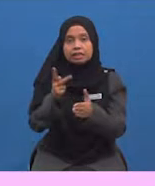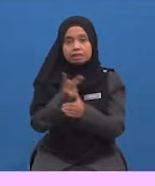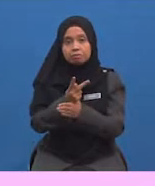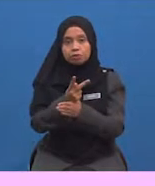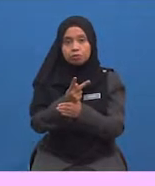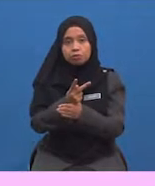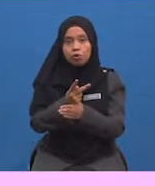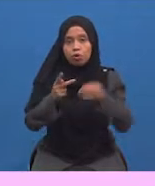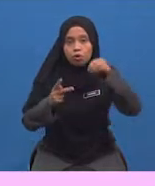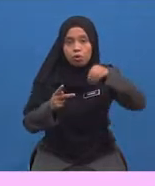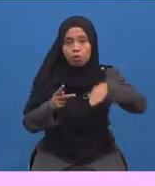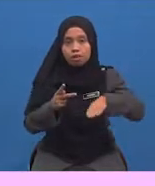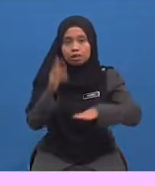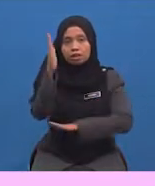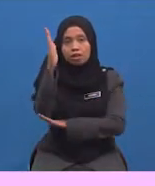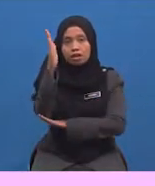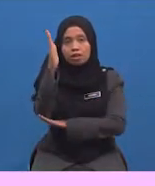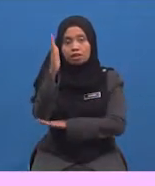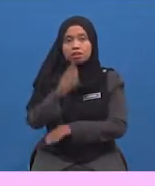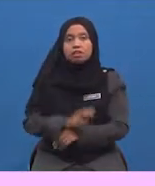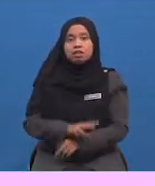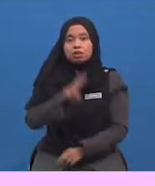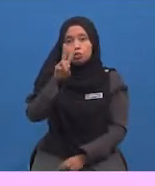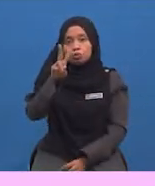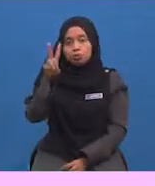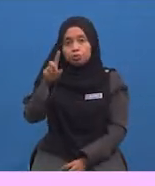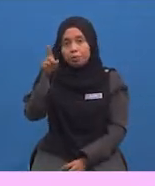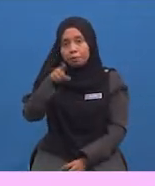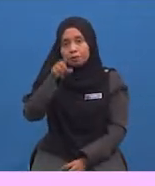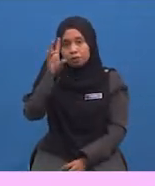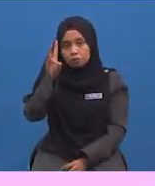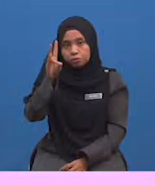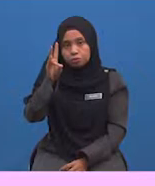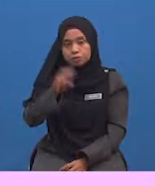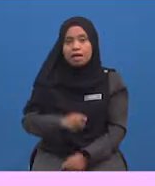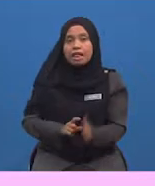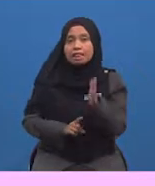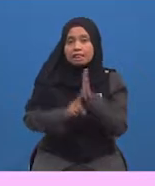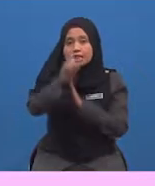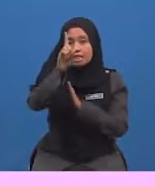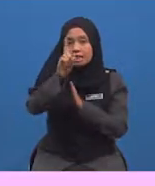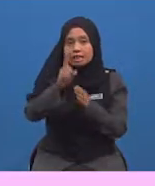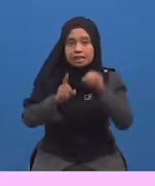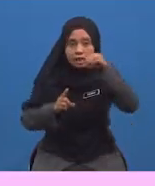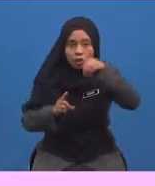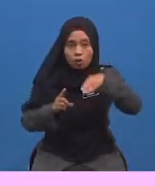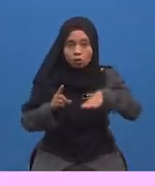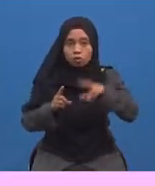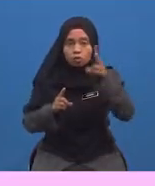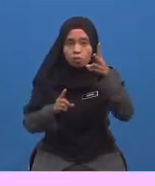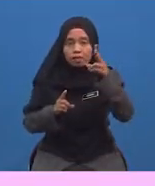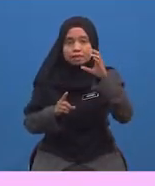berikut. Guna pi sama dengan 22/7, di mana tinggi kon ialah 12